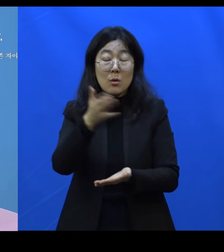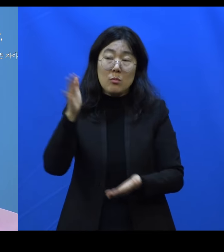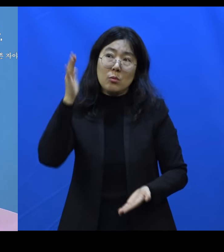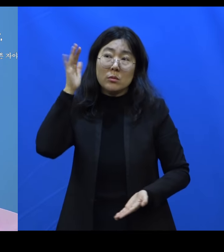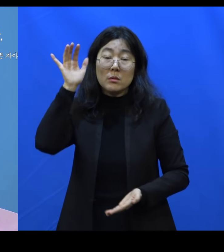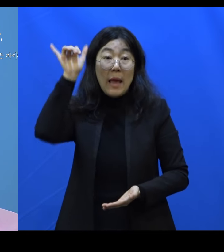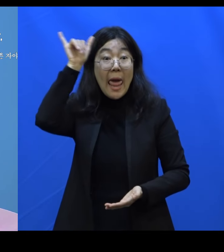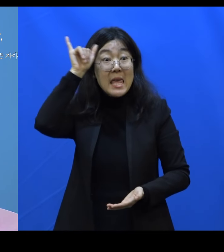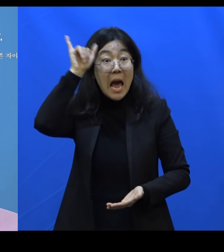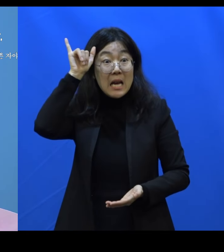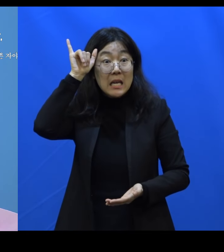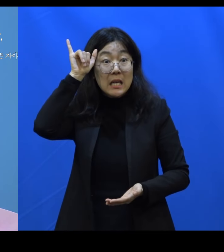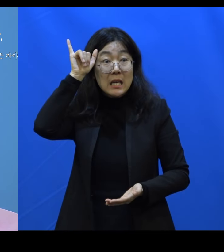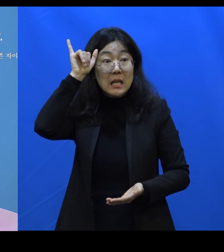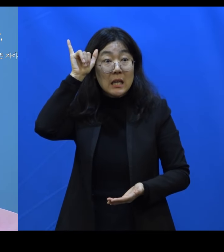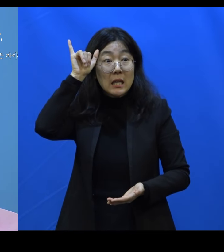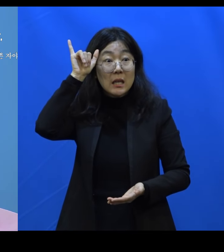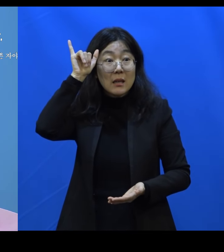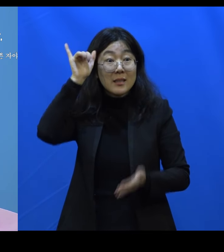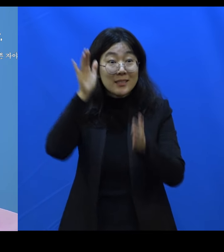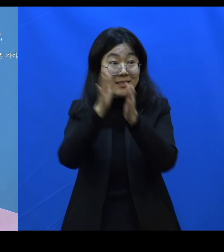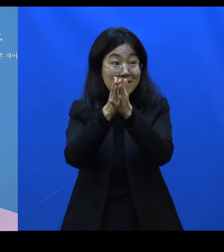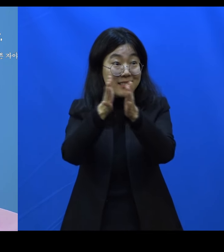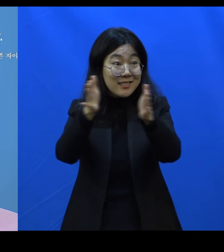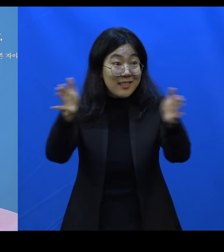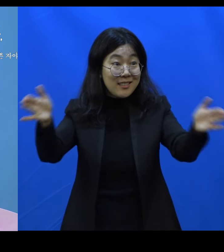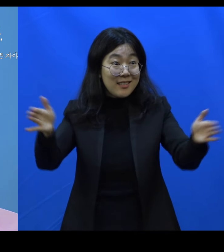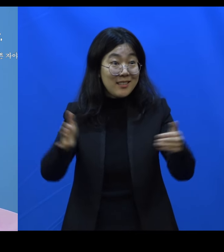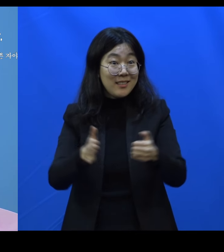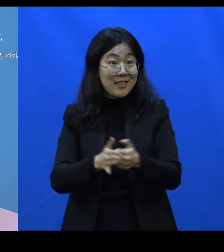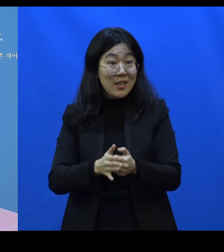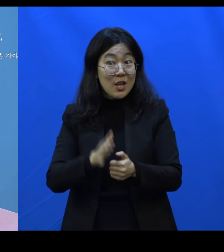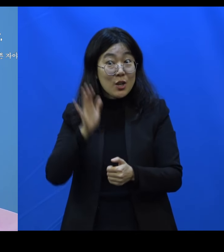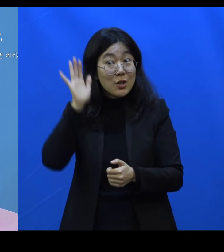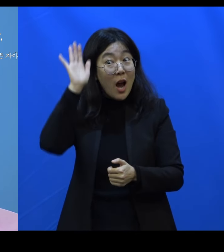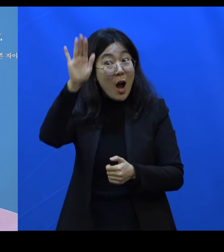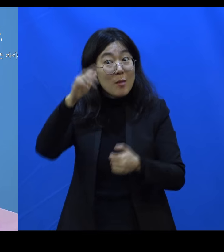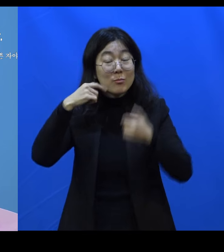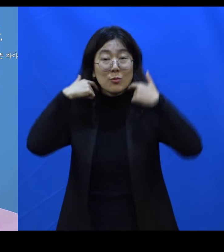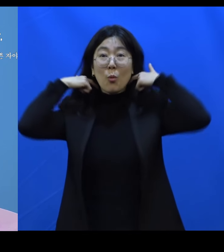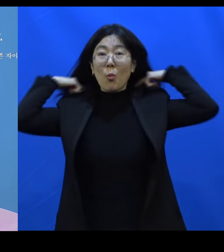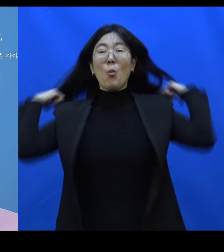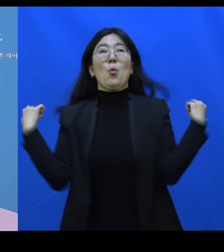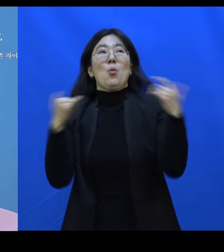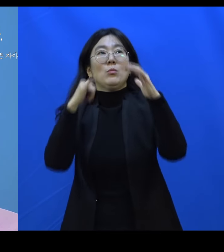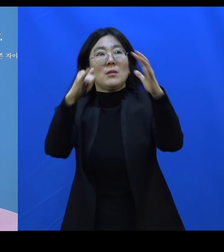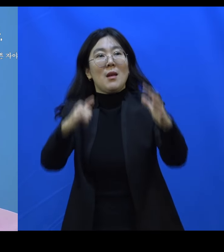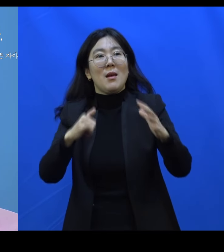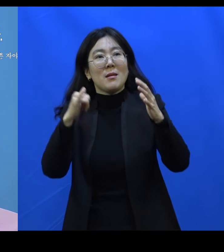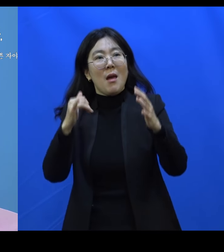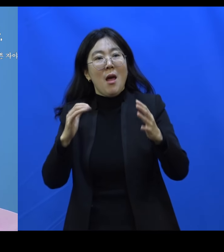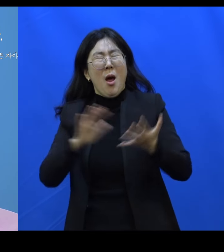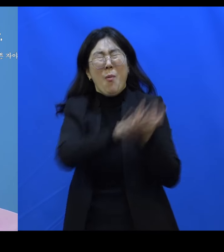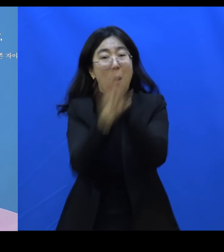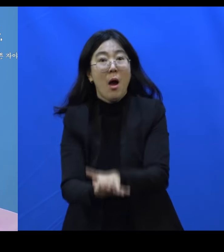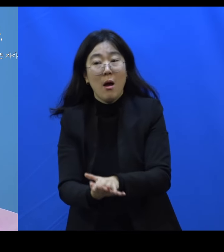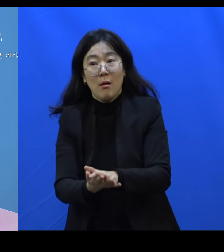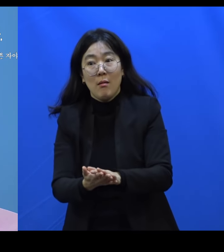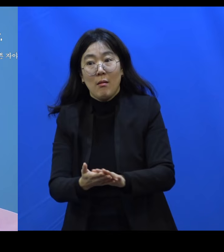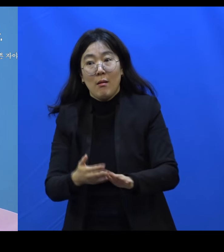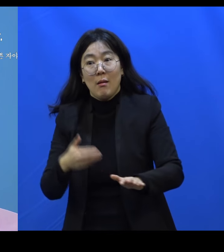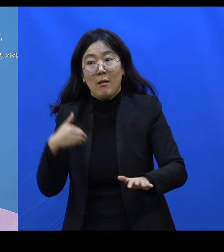놓습니다. 완전 그냥 폭풍 중에 폭풍이 지금 몰아닥친 거예요. 아득한 미래의 세계가